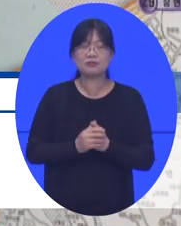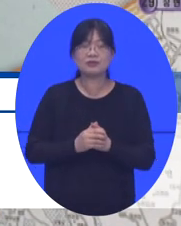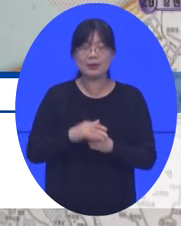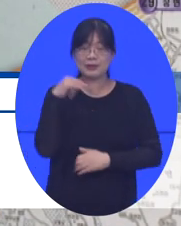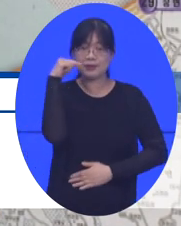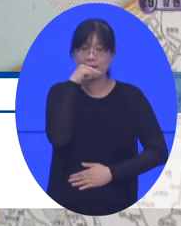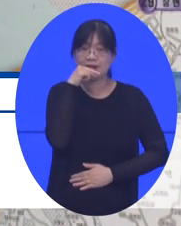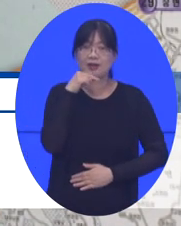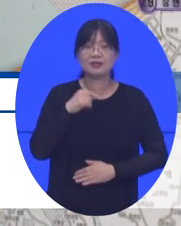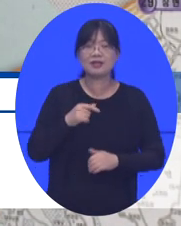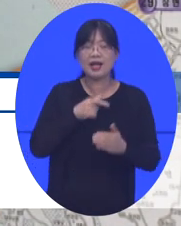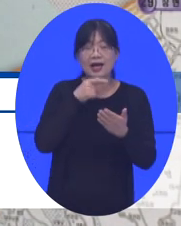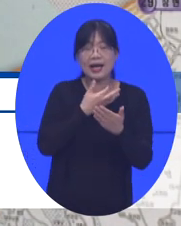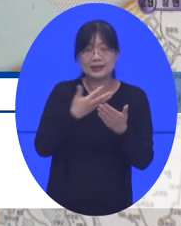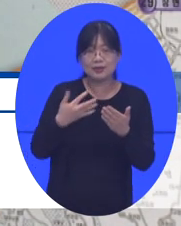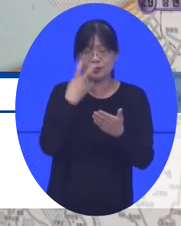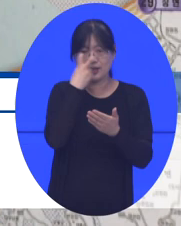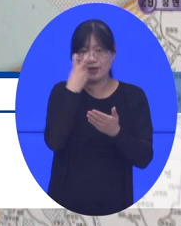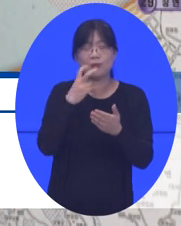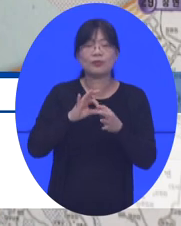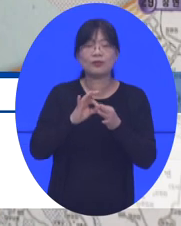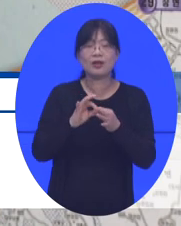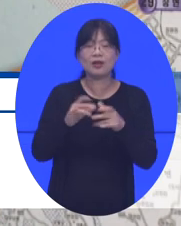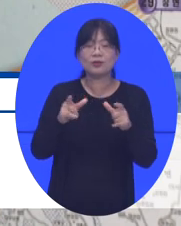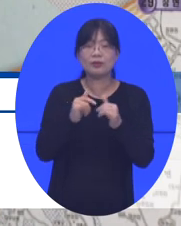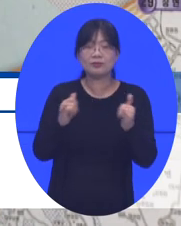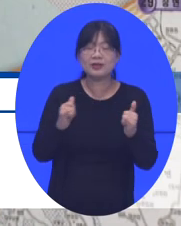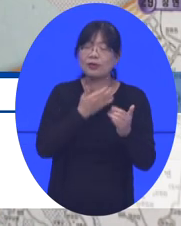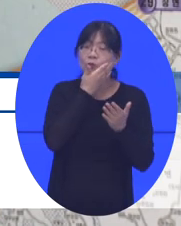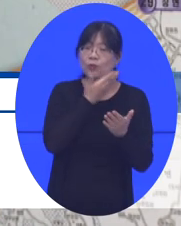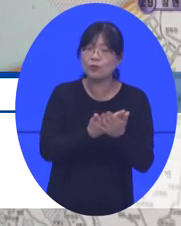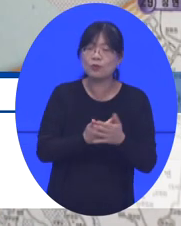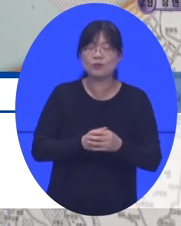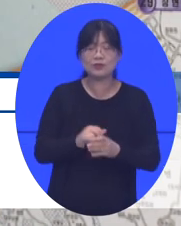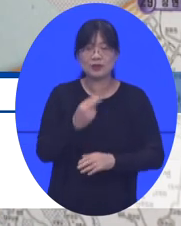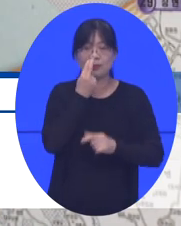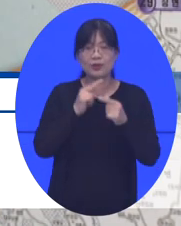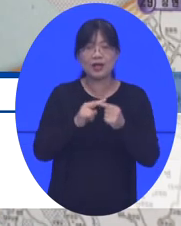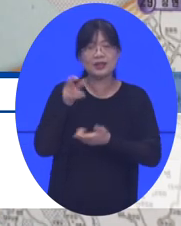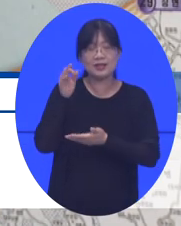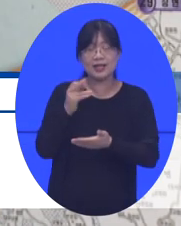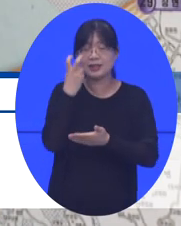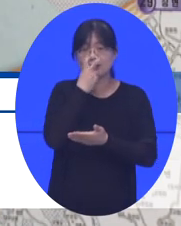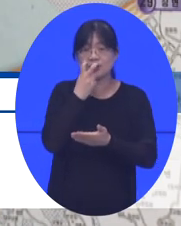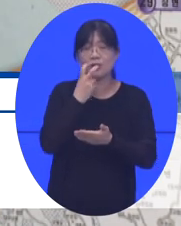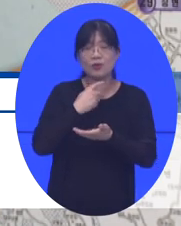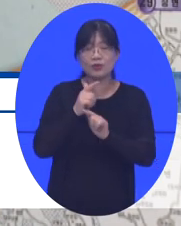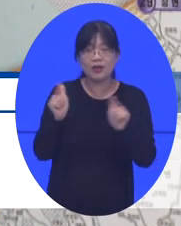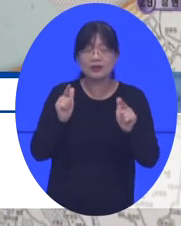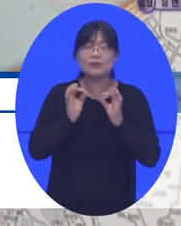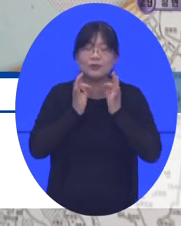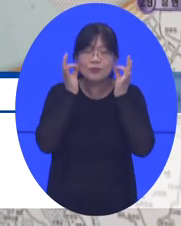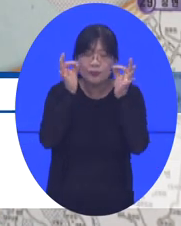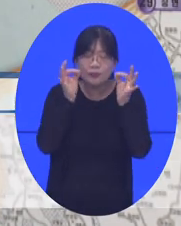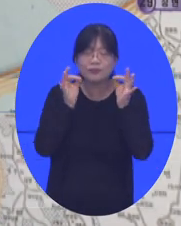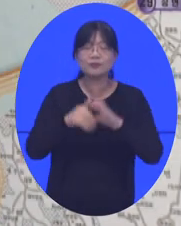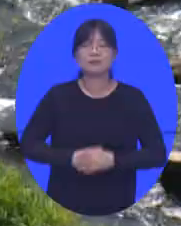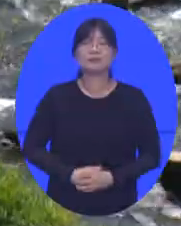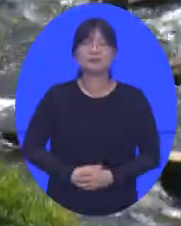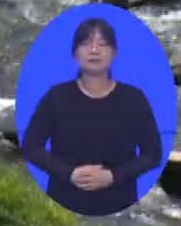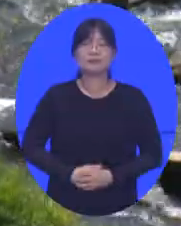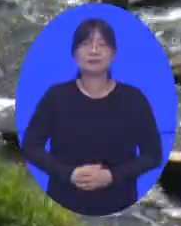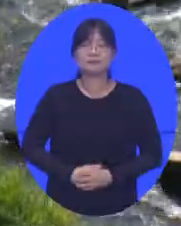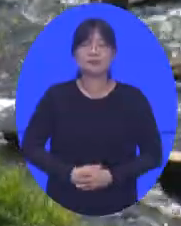체계적인 하천 정비를 통하여 도민의 소중한 생명과 재산을 지키는데 최선의 노력을 다할